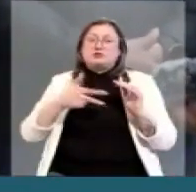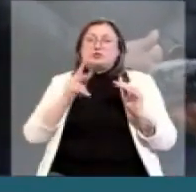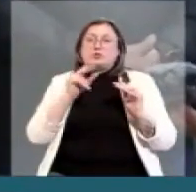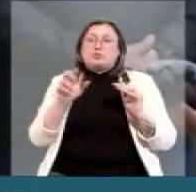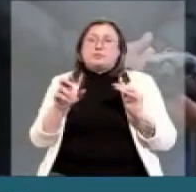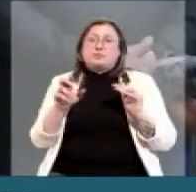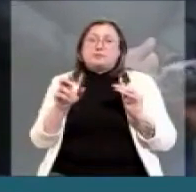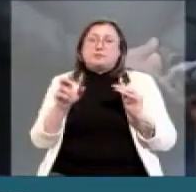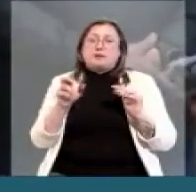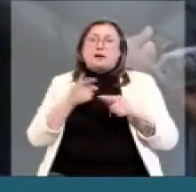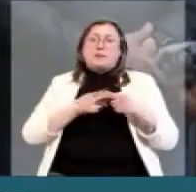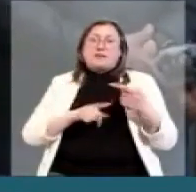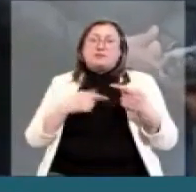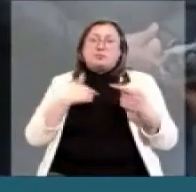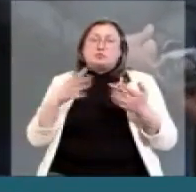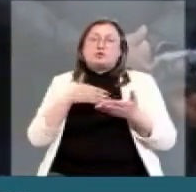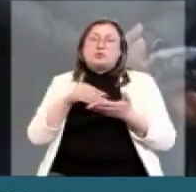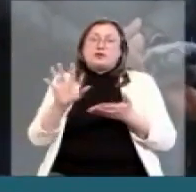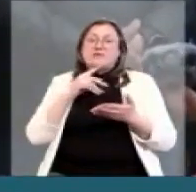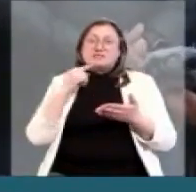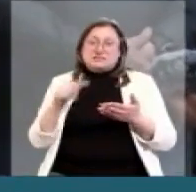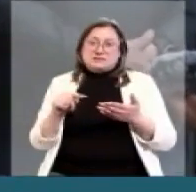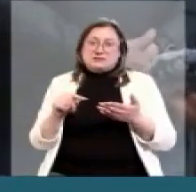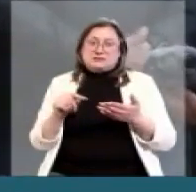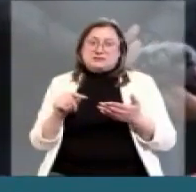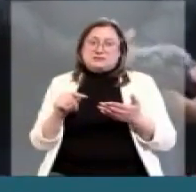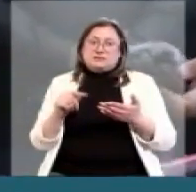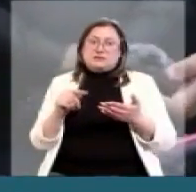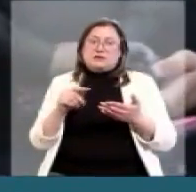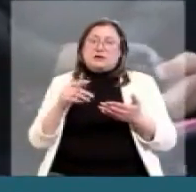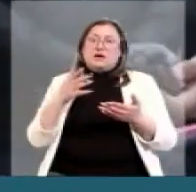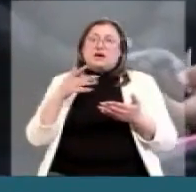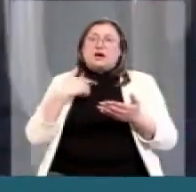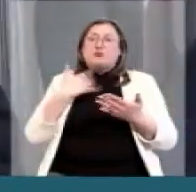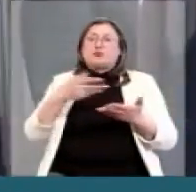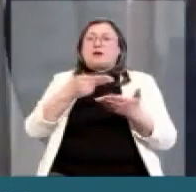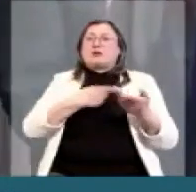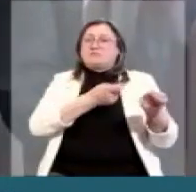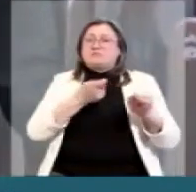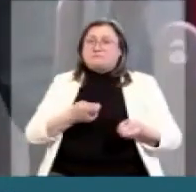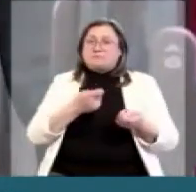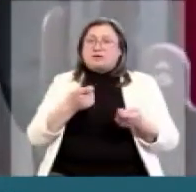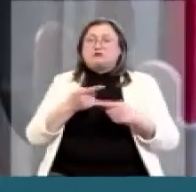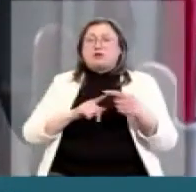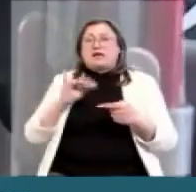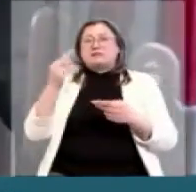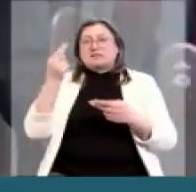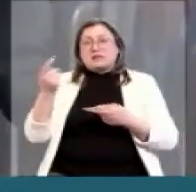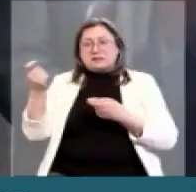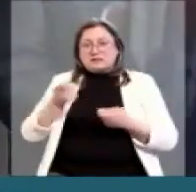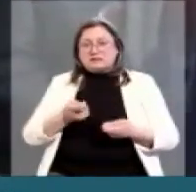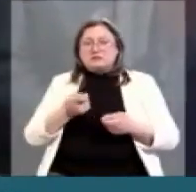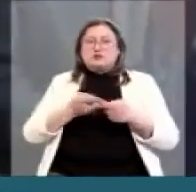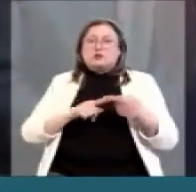кубов. Половина из них мы уже закупили в России. То есть мы законтрактовались и оттуда завозим. Мы часть с Астаны завозим, часть